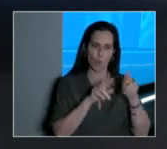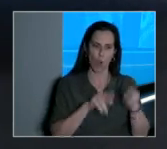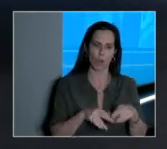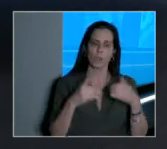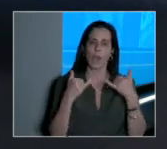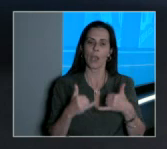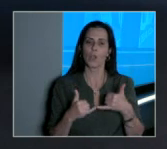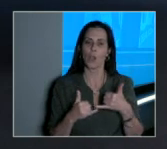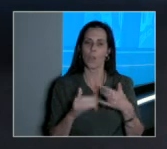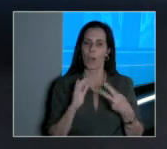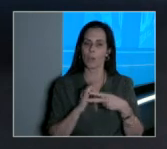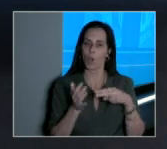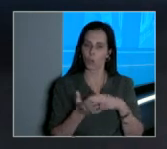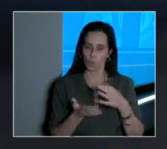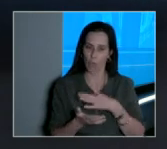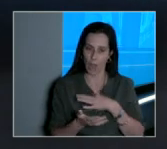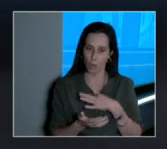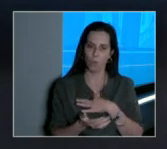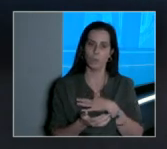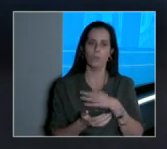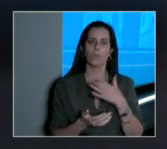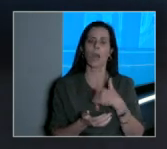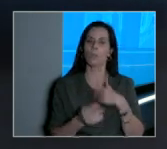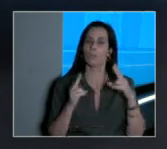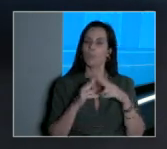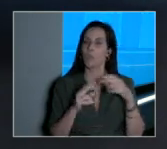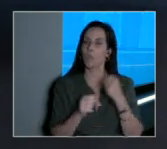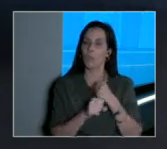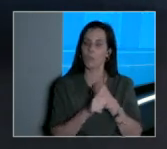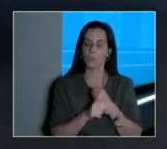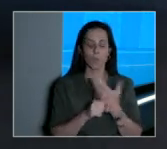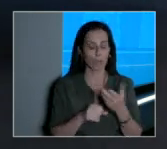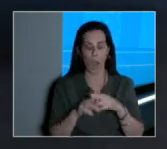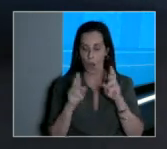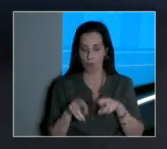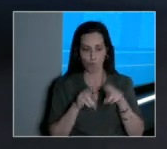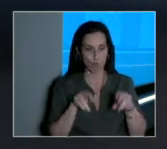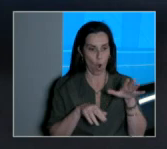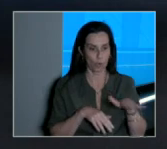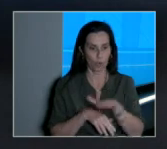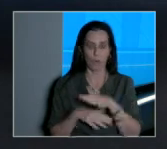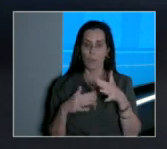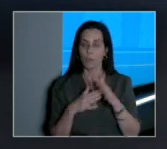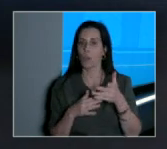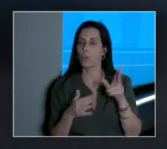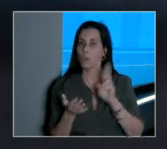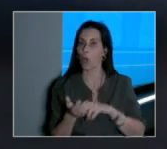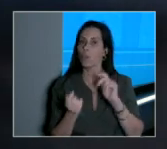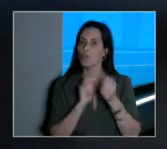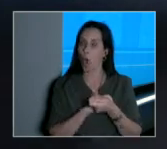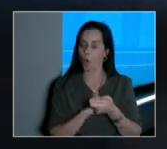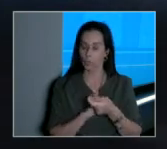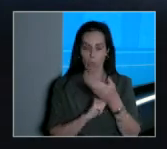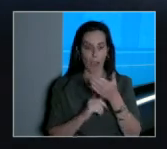היום בתוכניתנו הפרלמנט האלטרנטיבי אנחנו מתכנסים לעסוק במתח שבין הרשויות השונות ולבדוק האם נכון לשנות את